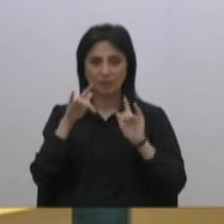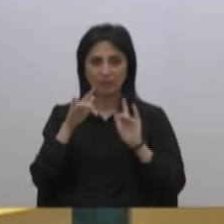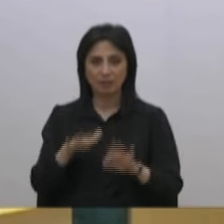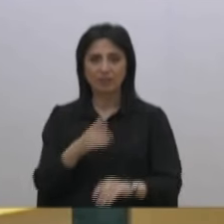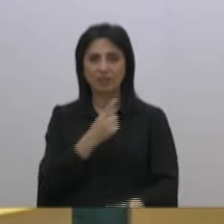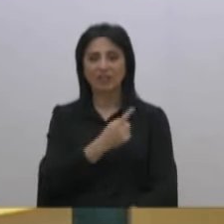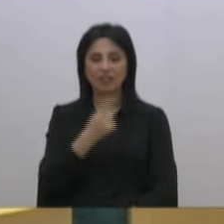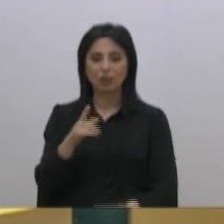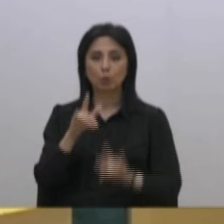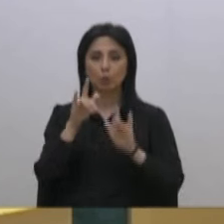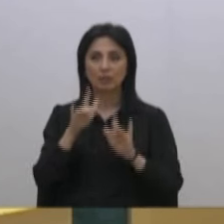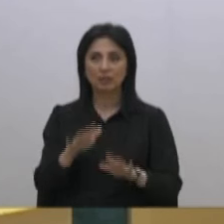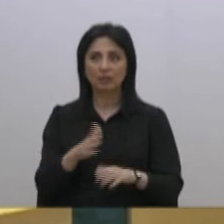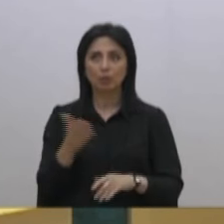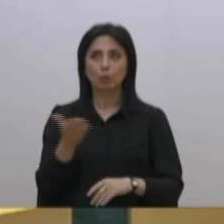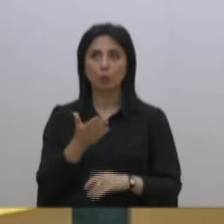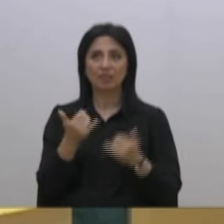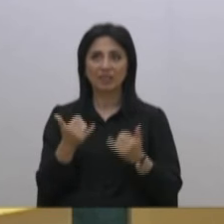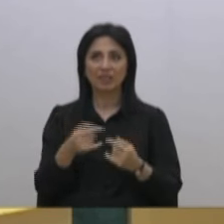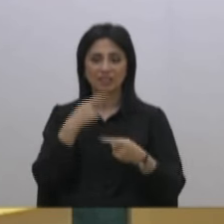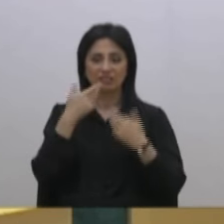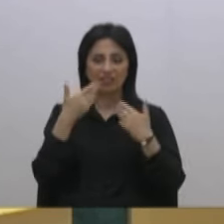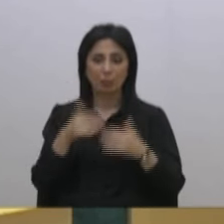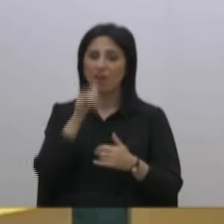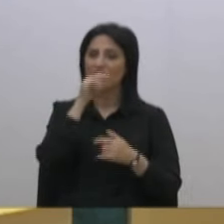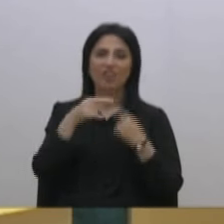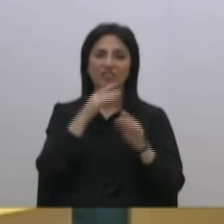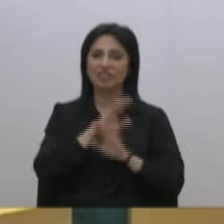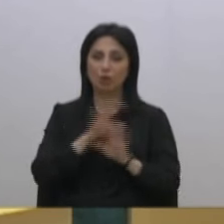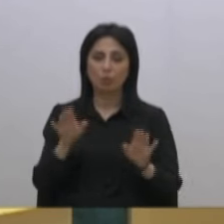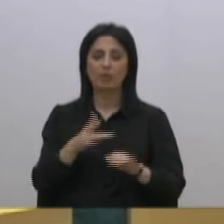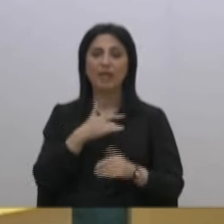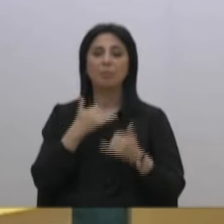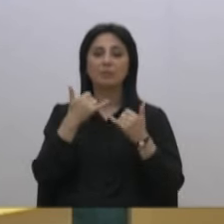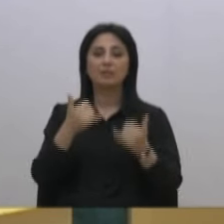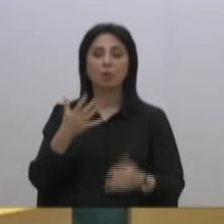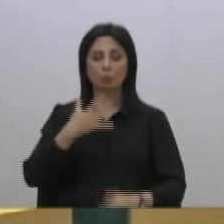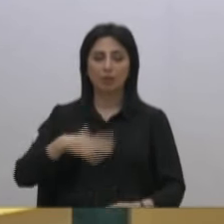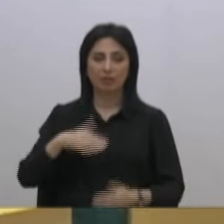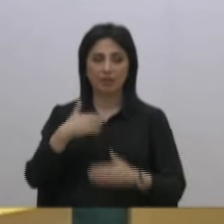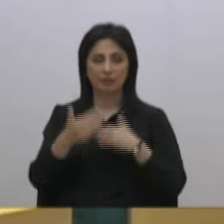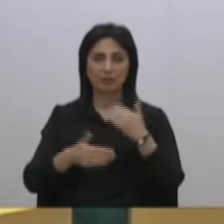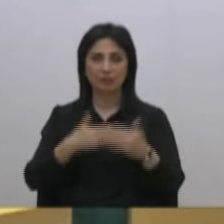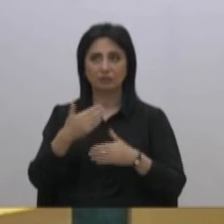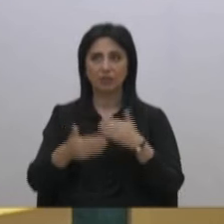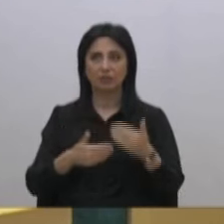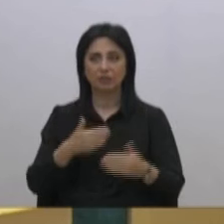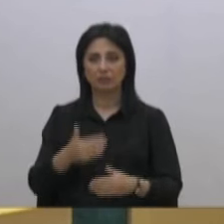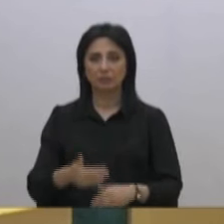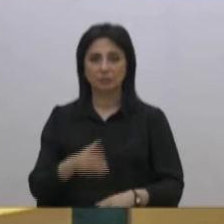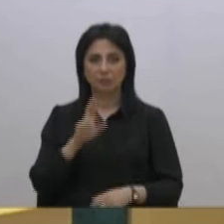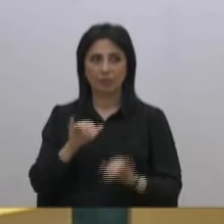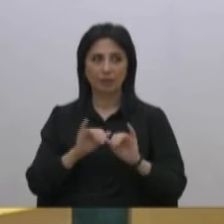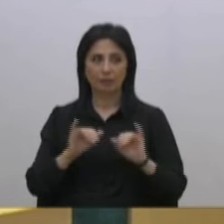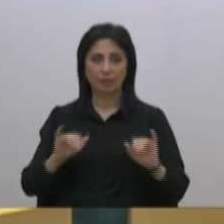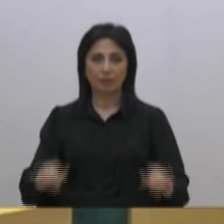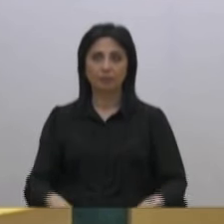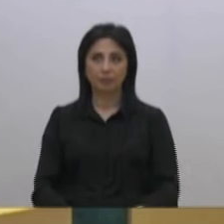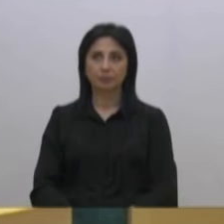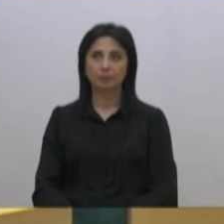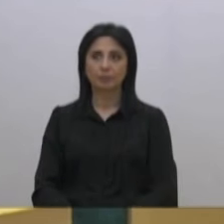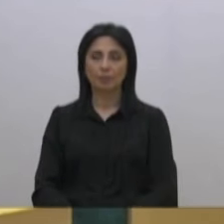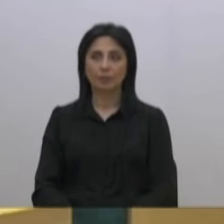და თითეული საქმე, რომელზეც დღეს ვისაუბრე თუ ვერ ვისაუბრე, ემსახურება ჩვენი ქვეყნის წინსვლასა და განვითარებას.